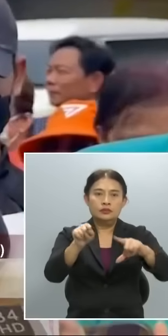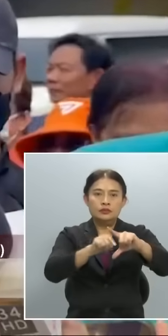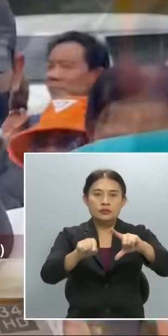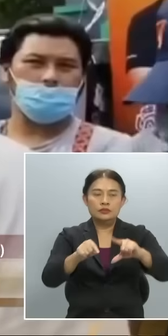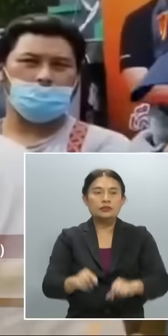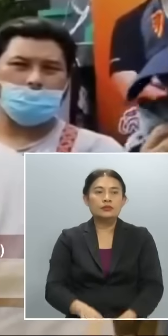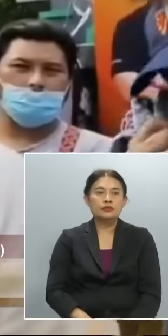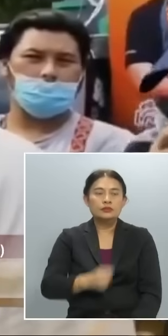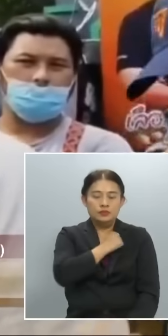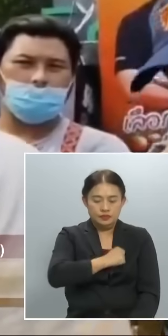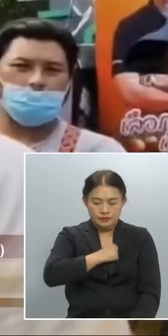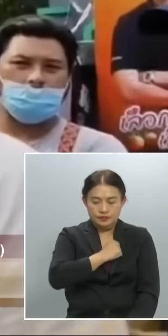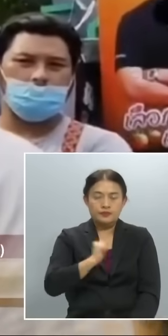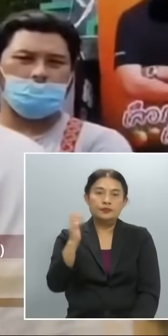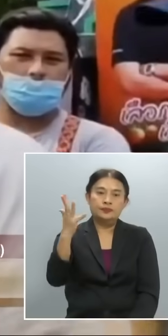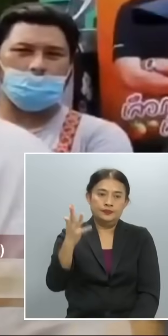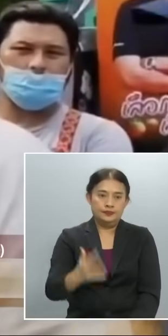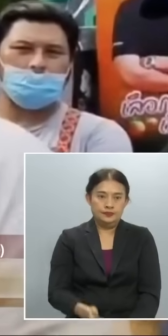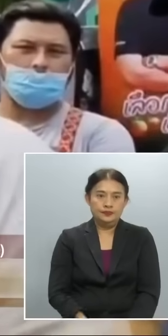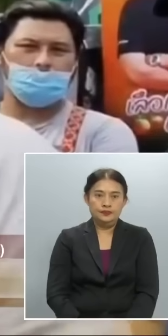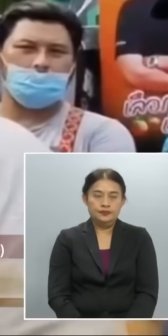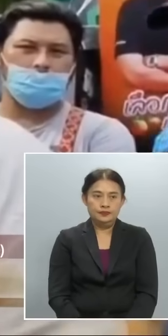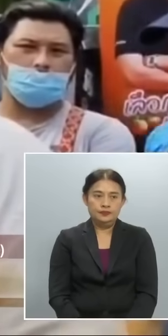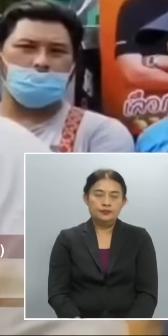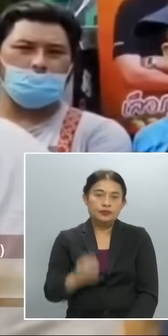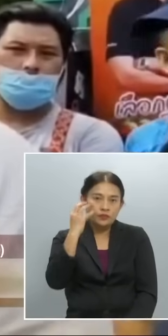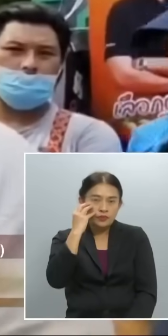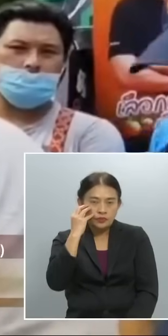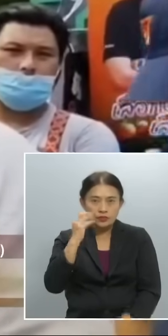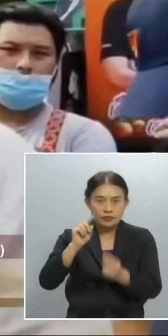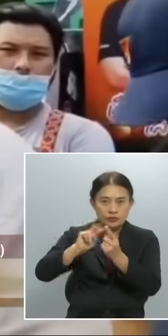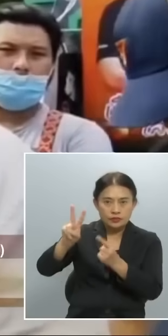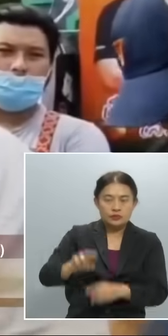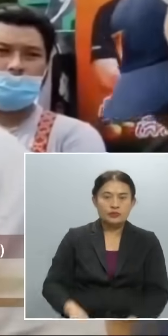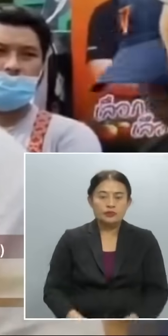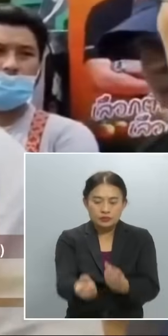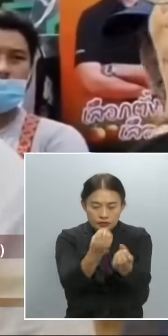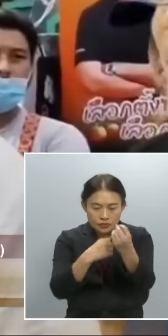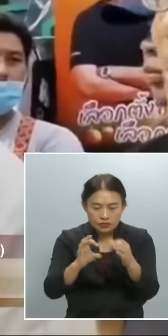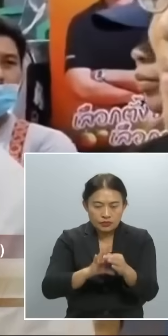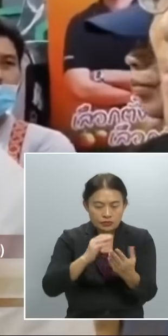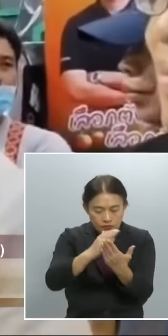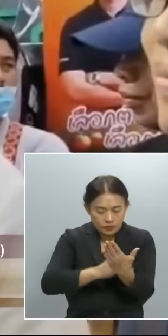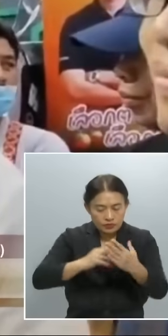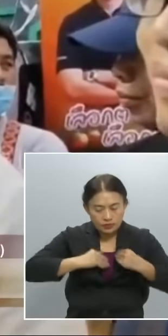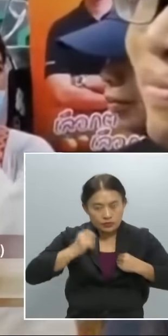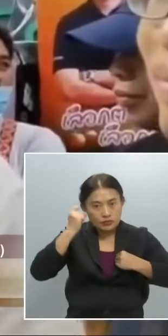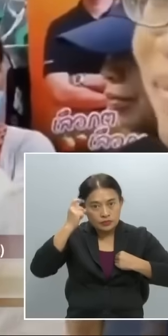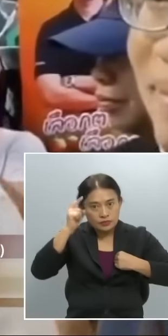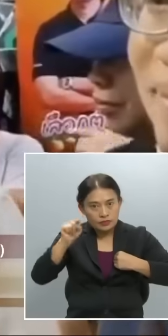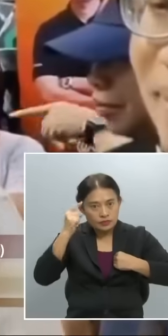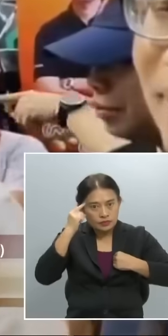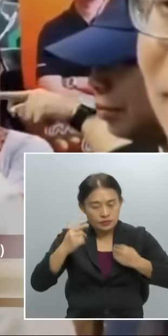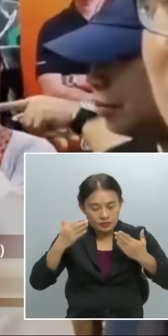ใจเลยแม้แต่นิดเดียว นี่ฮะท่านผู้ชมพิธาเวอร์ชัน2 รู้จักรับฟังมีวุฒิภาวะเข้าใจในการสร้างความเปลี่ยนแปล